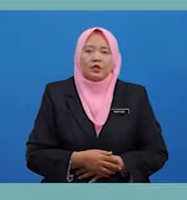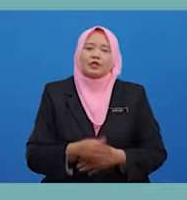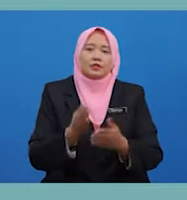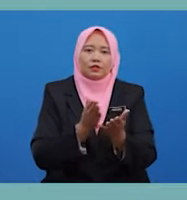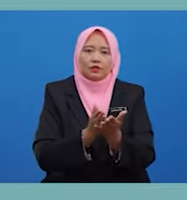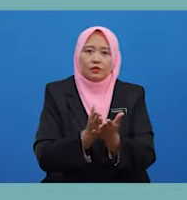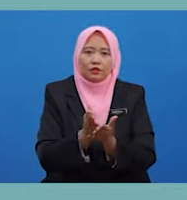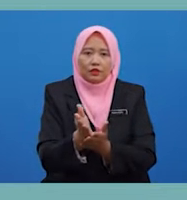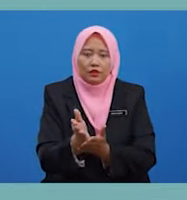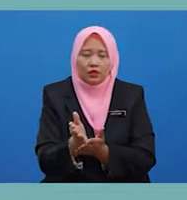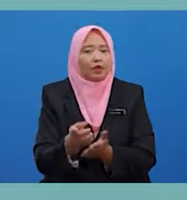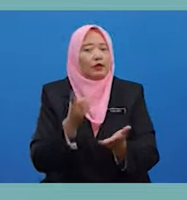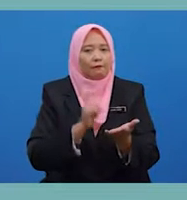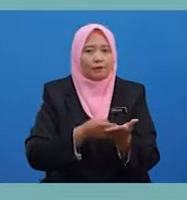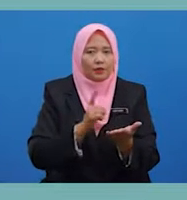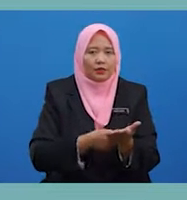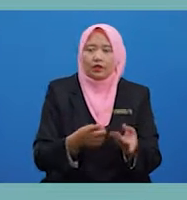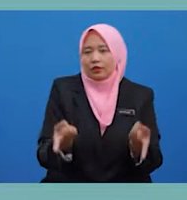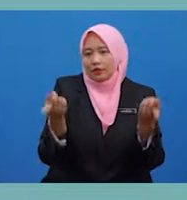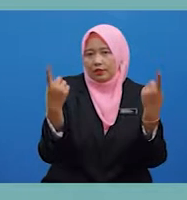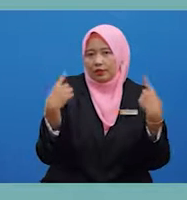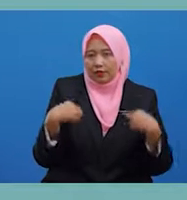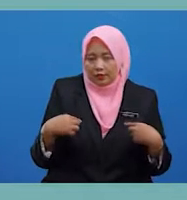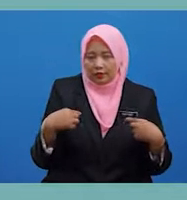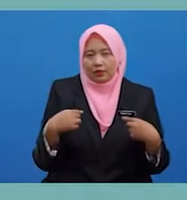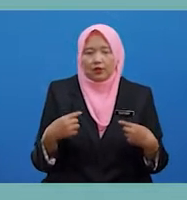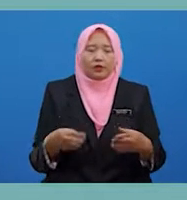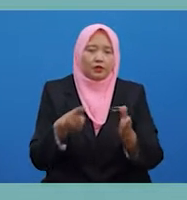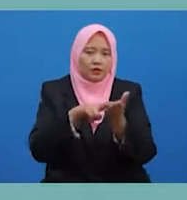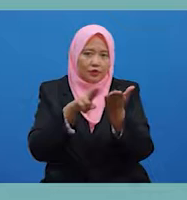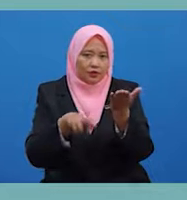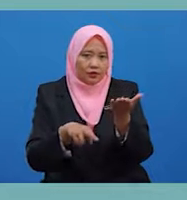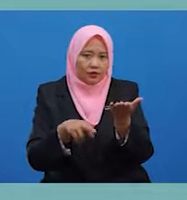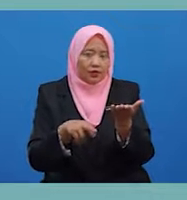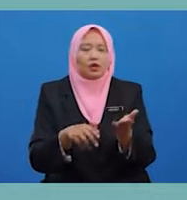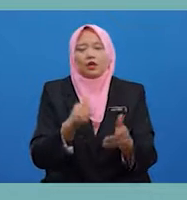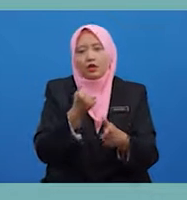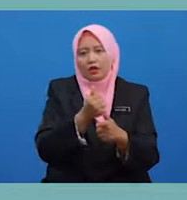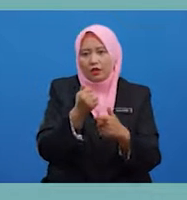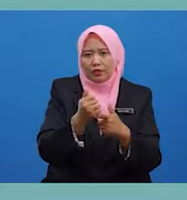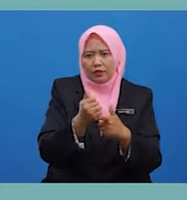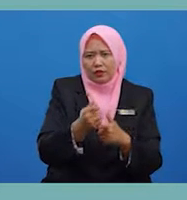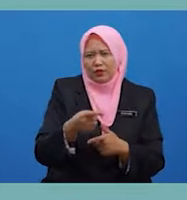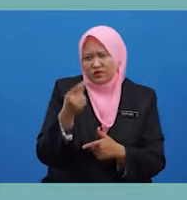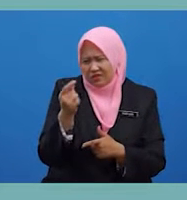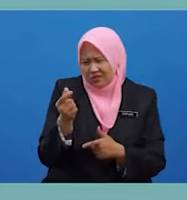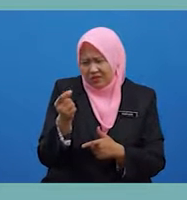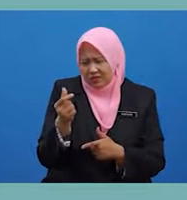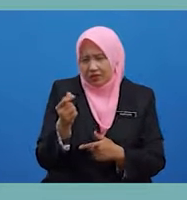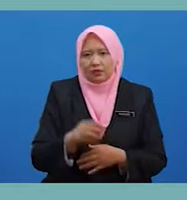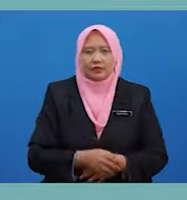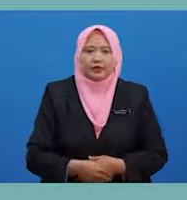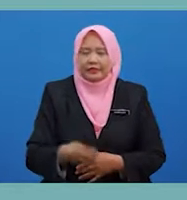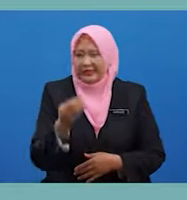Seterusnya ialah bilangan kedatangan pelancong paling rendah atau paling sedikit bagi kedua-dua tahun, iaitu